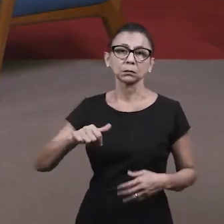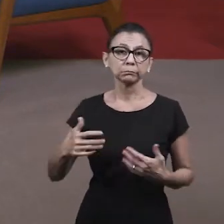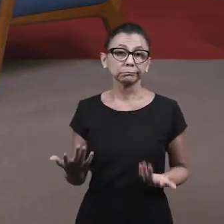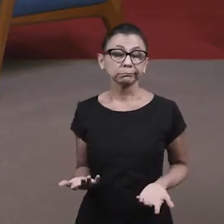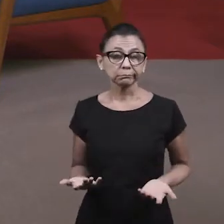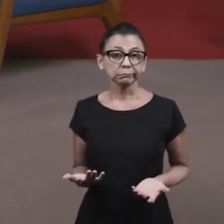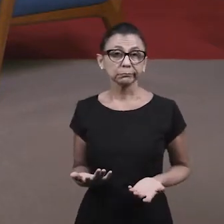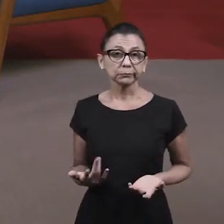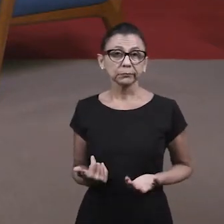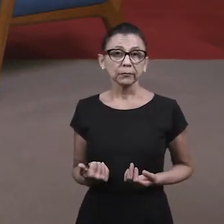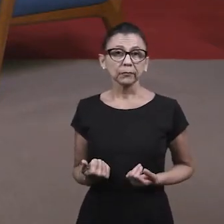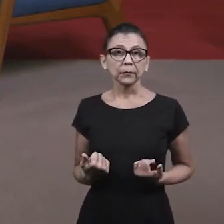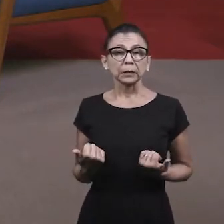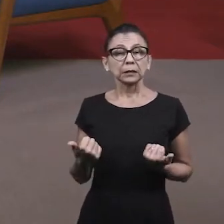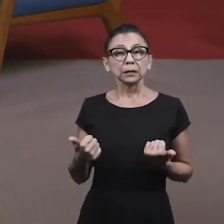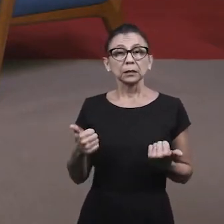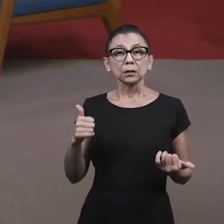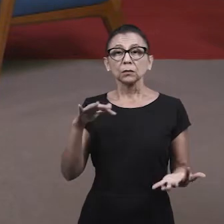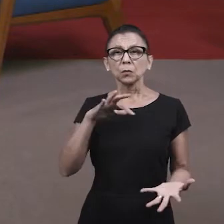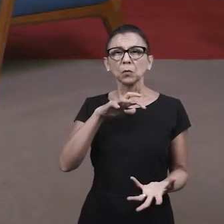évolue. Après,